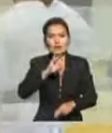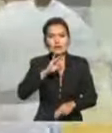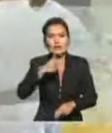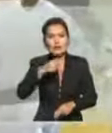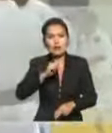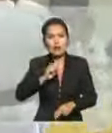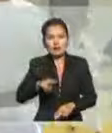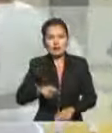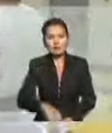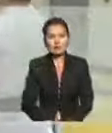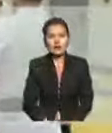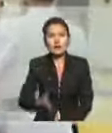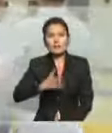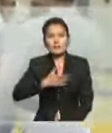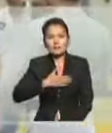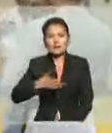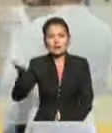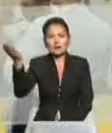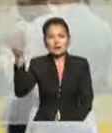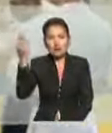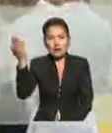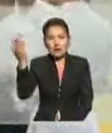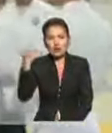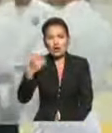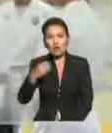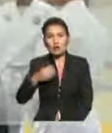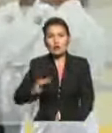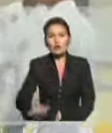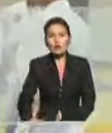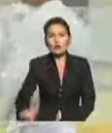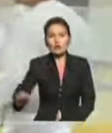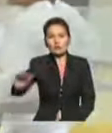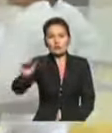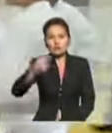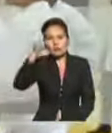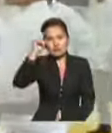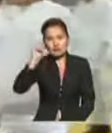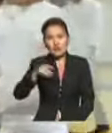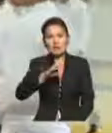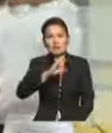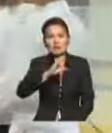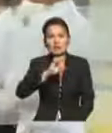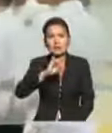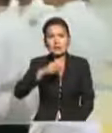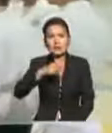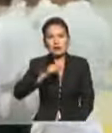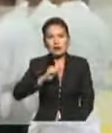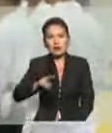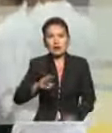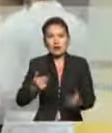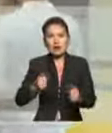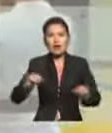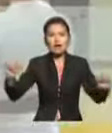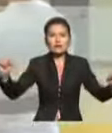Стивен Сигалды біз жас кішкентай кезімізден киноды көріп жатқан, сол киноларды көріп өскен жастарымыз, соның арқасында бүгінгі әдістерді